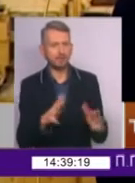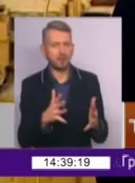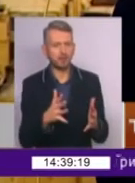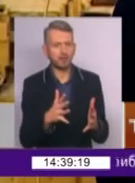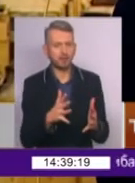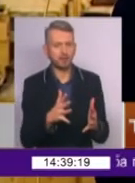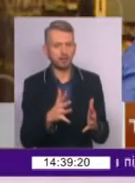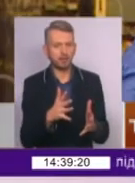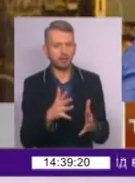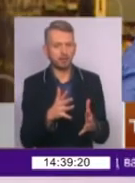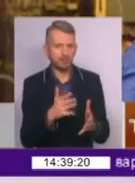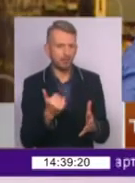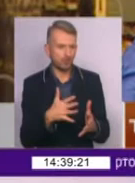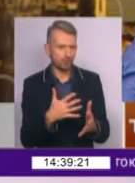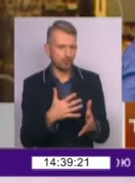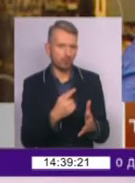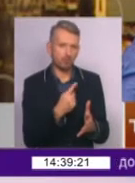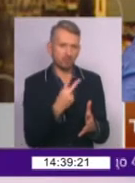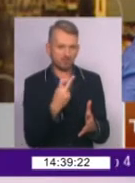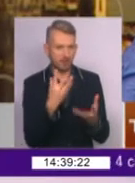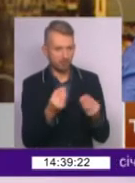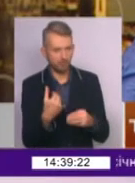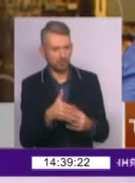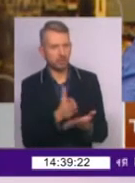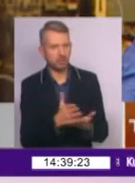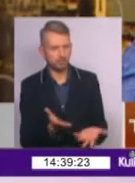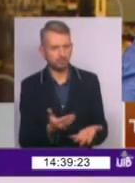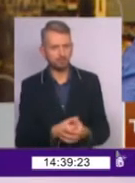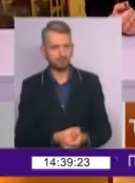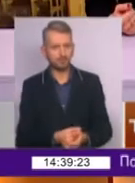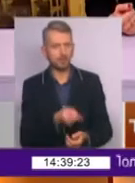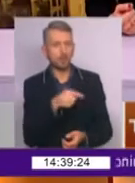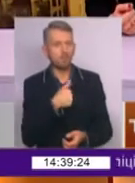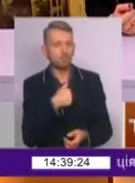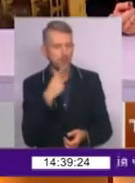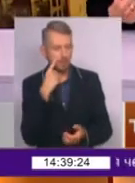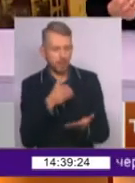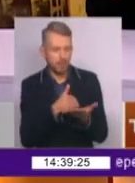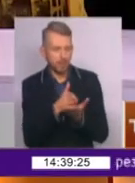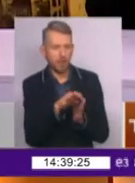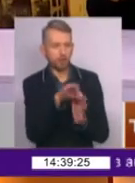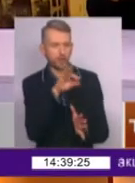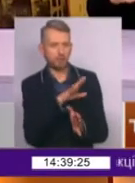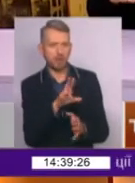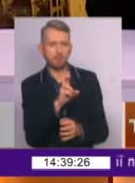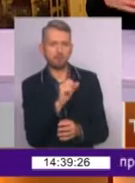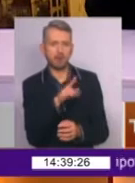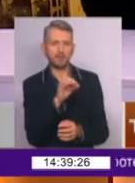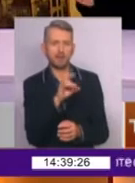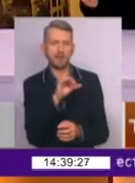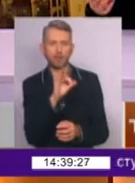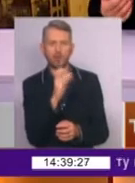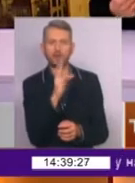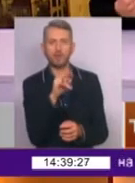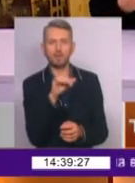такі не дуже свіжі, тобто які вже добу-дві існують. Тому ми не орієнтуємося на бактеріоскопію, ми